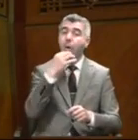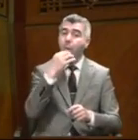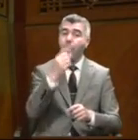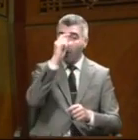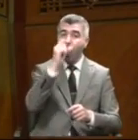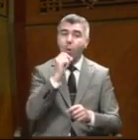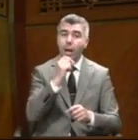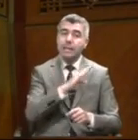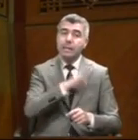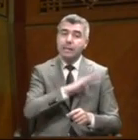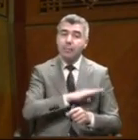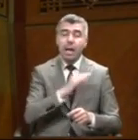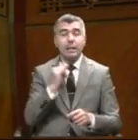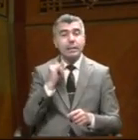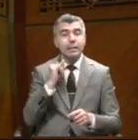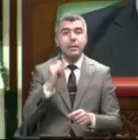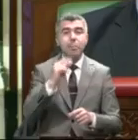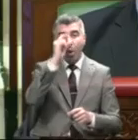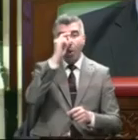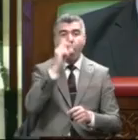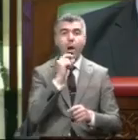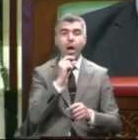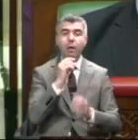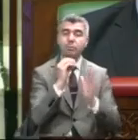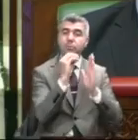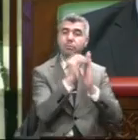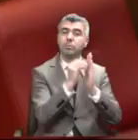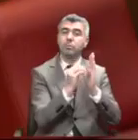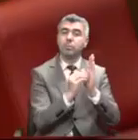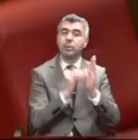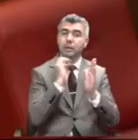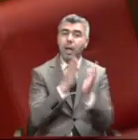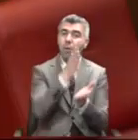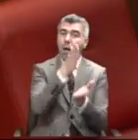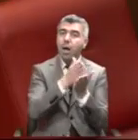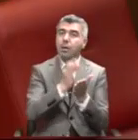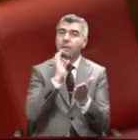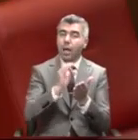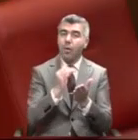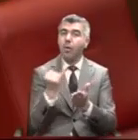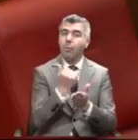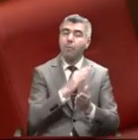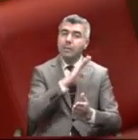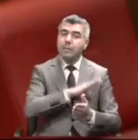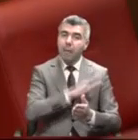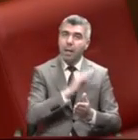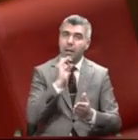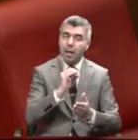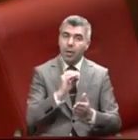قالناش الصبر مرات ومرات في القران باش ما يتذكرناش على الحق ذكرنا الحق والصبر